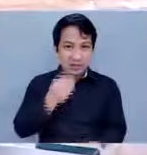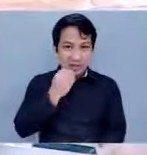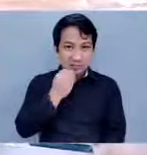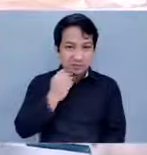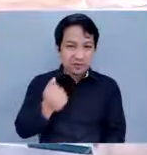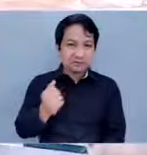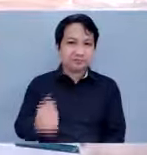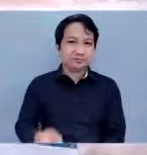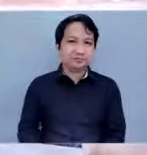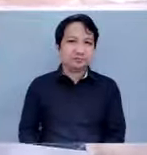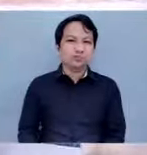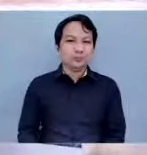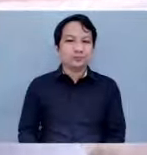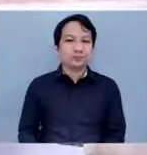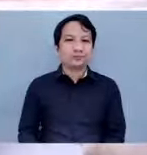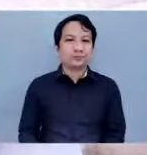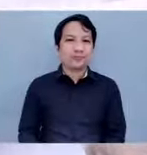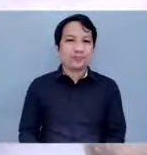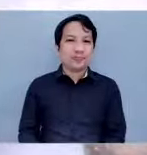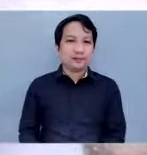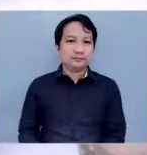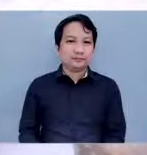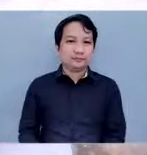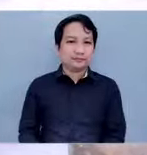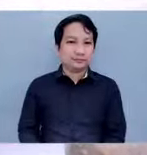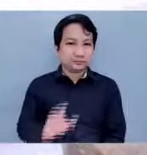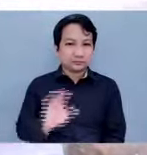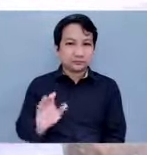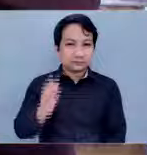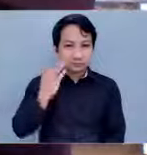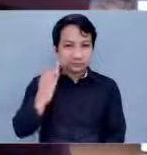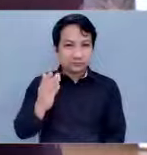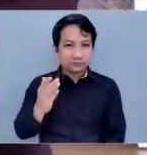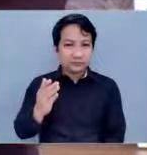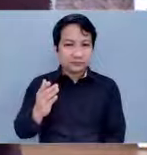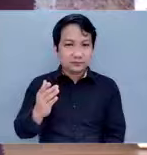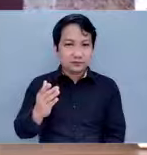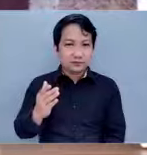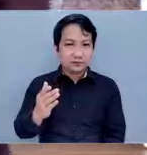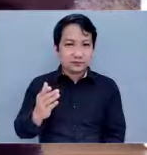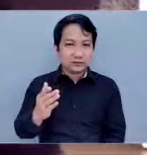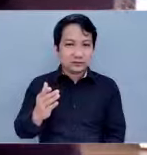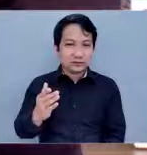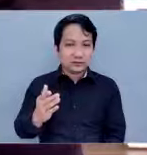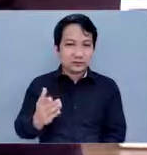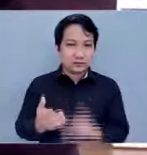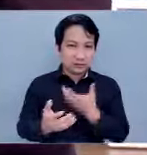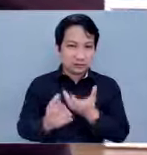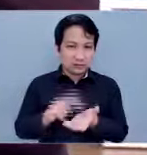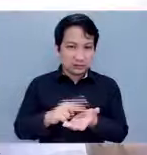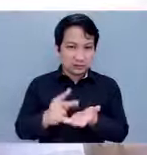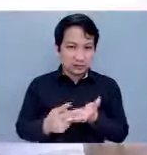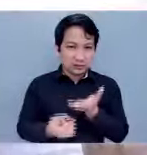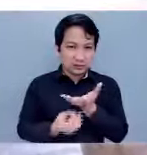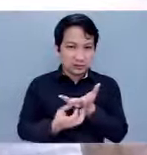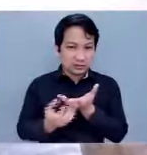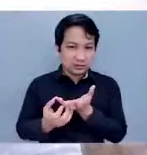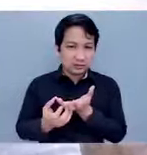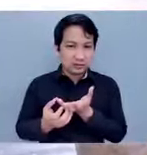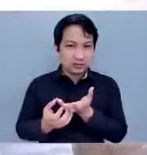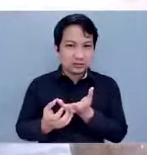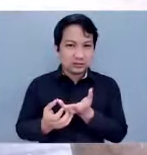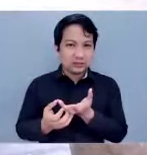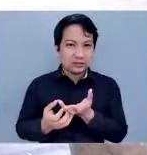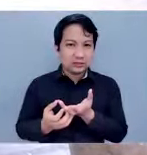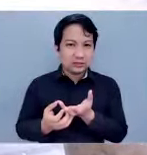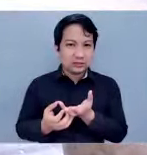Oh. So, ganito lang yung assembly, hindi kasi natin maluluso. Yes, pero ipapry siya, diba? Yes, so, isang layer ng papaya, tapos yung meat,